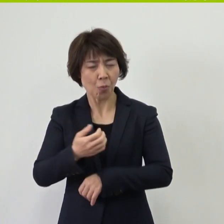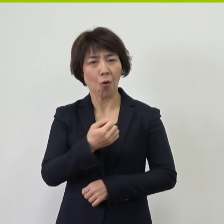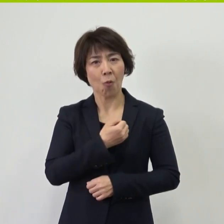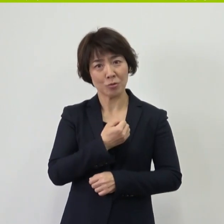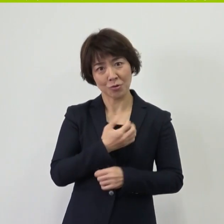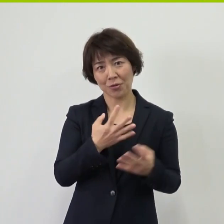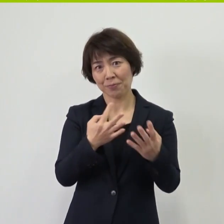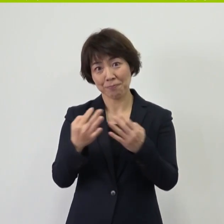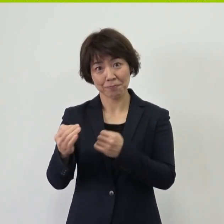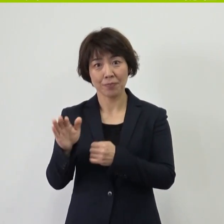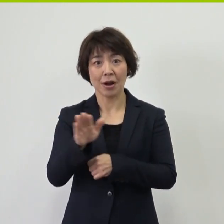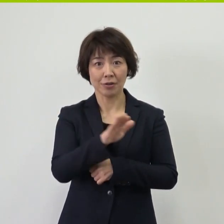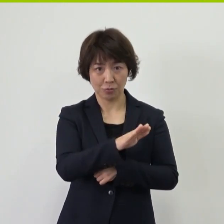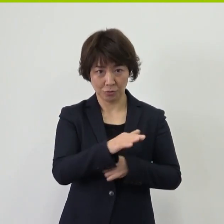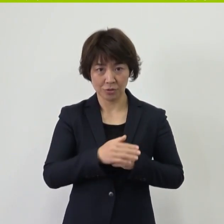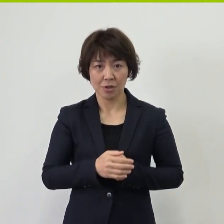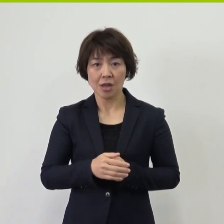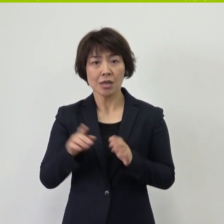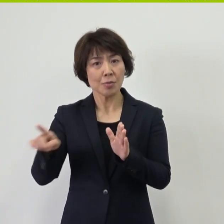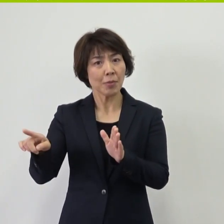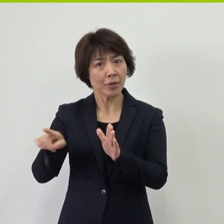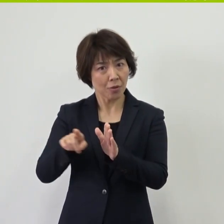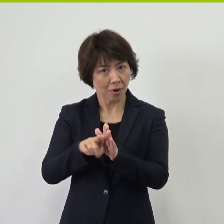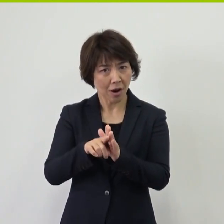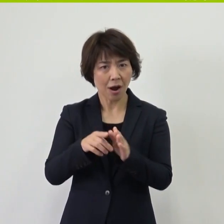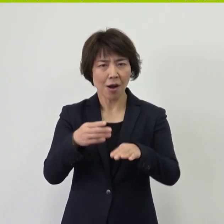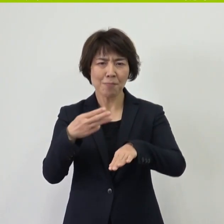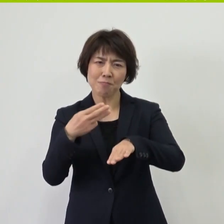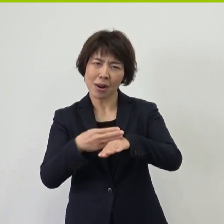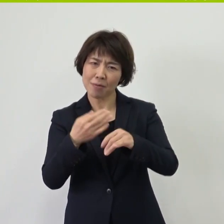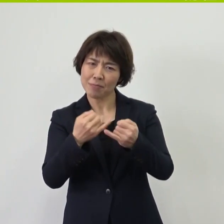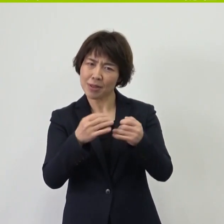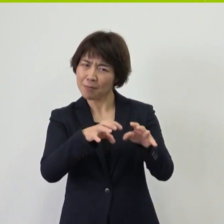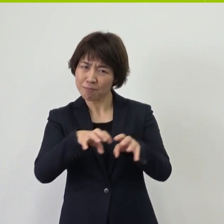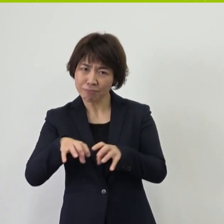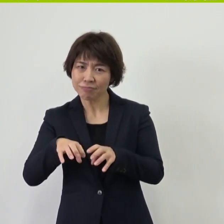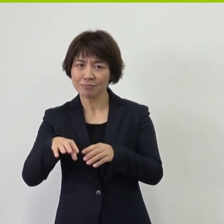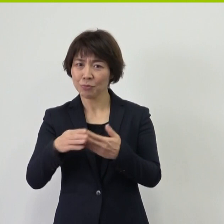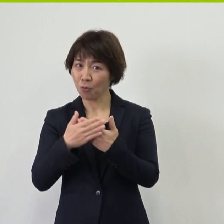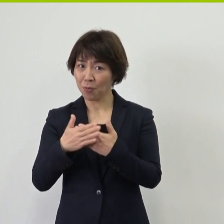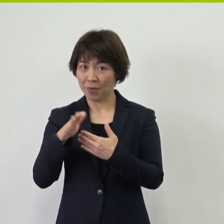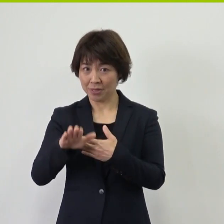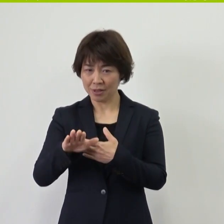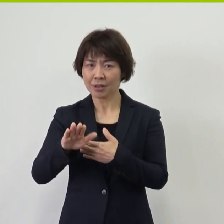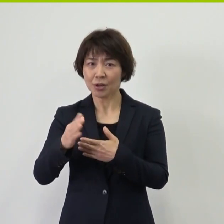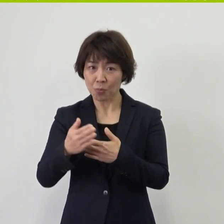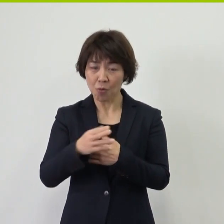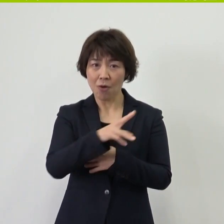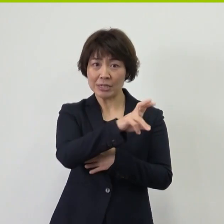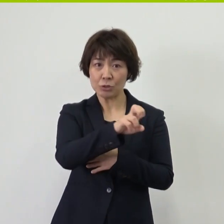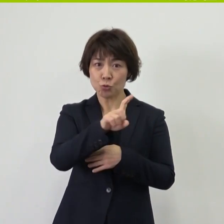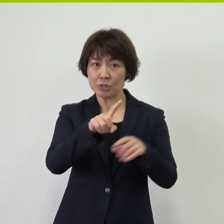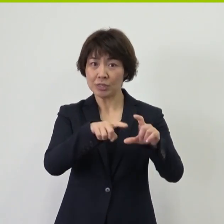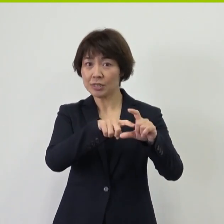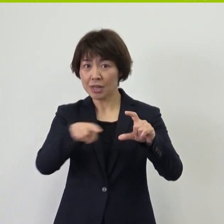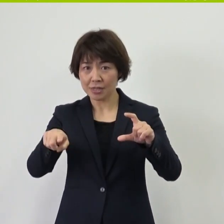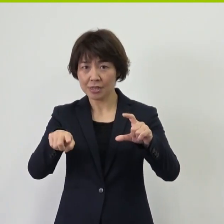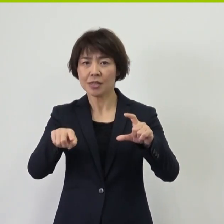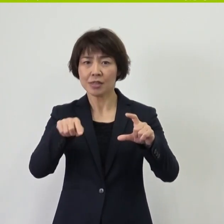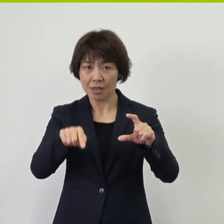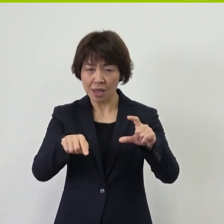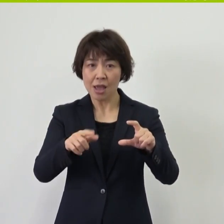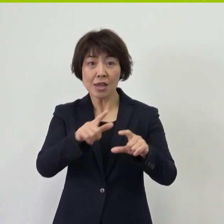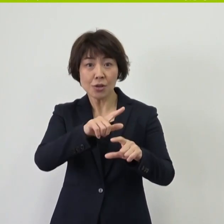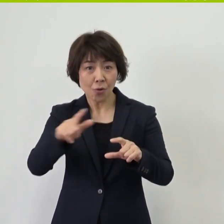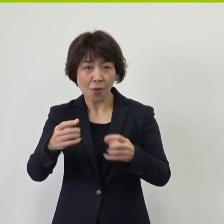非常に面白いことであると。で、今まではもう少しマニュアル的な部分もあったかもしれないですけど、特に21世紀に入っていろん